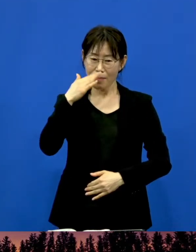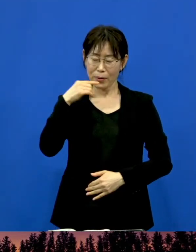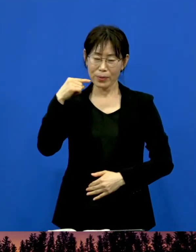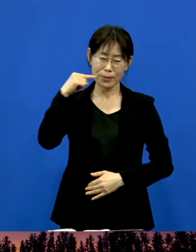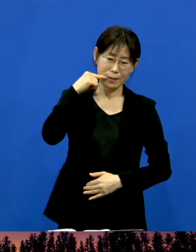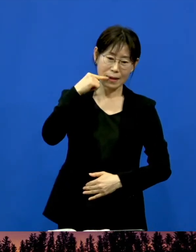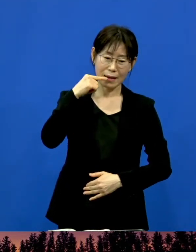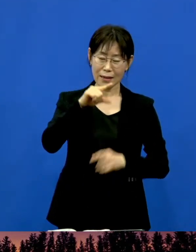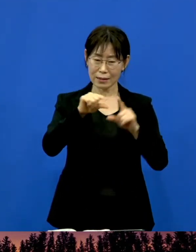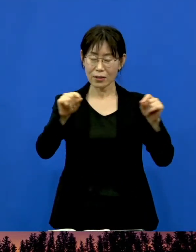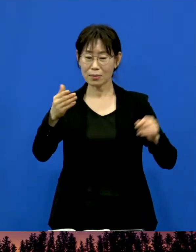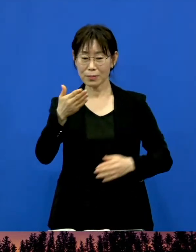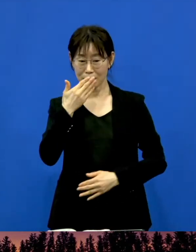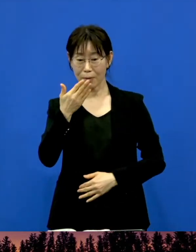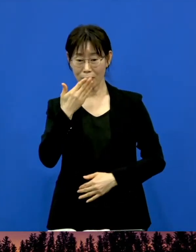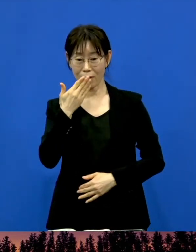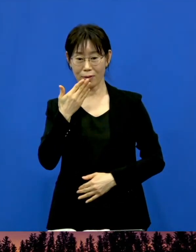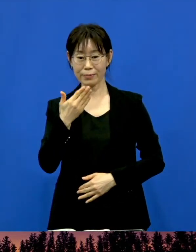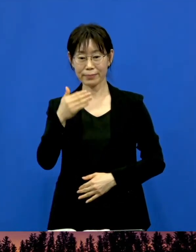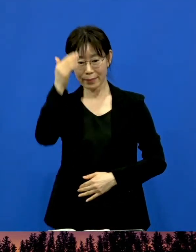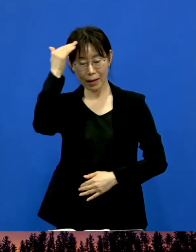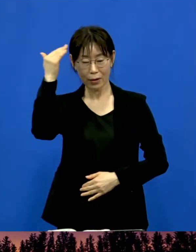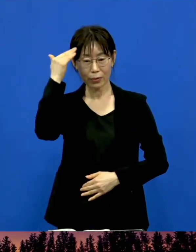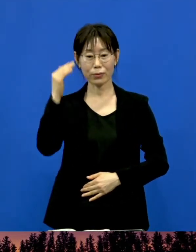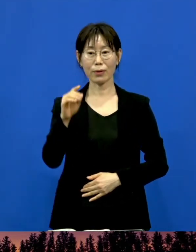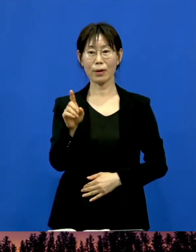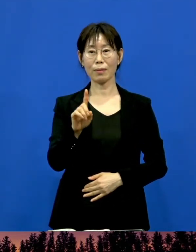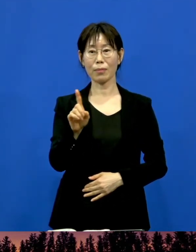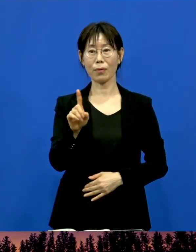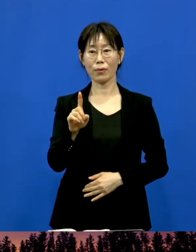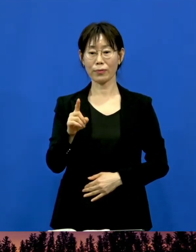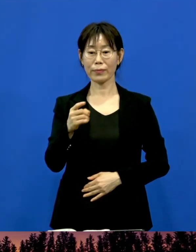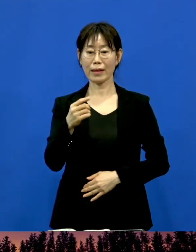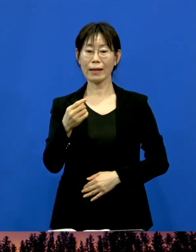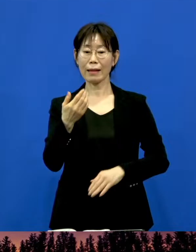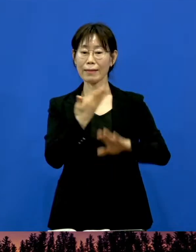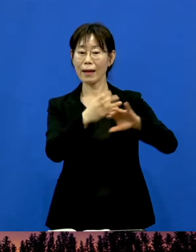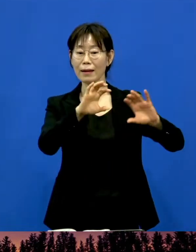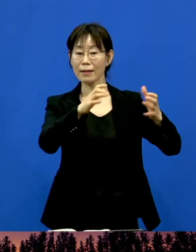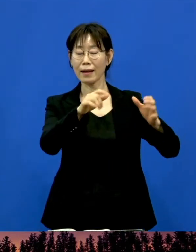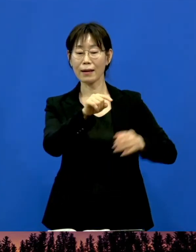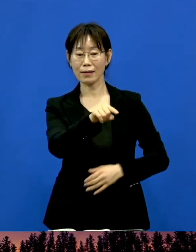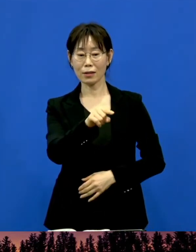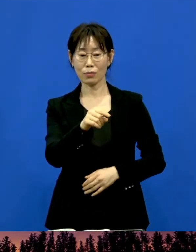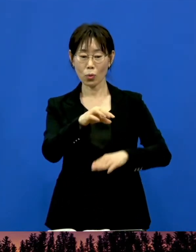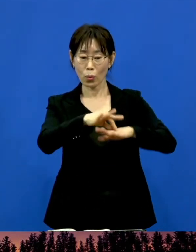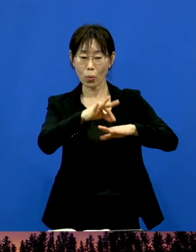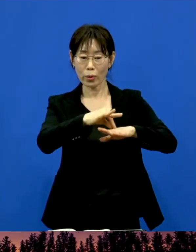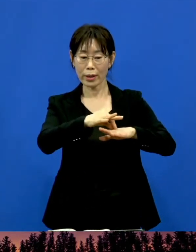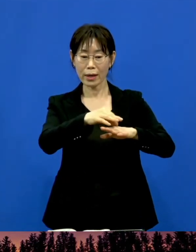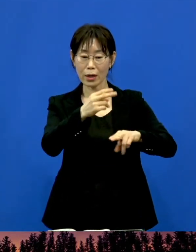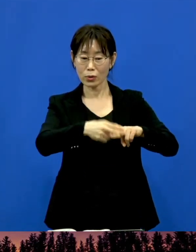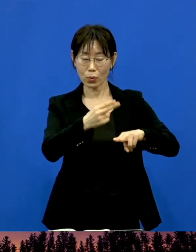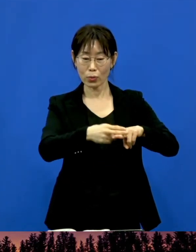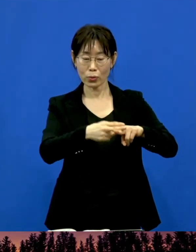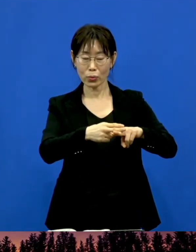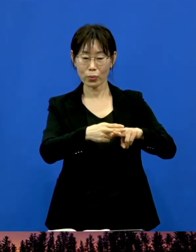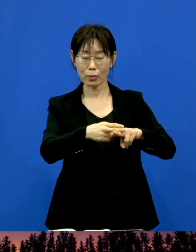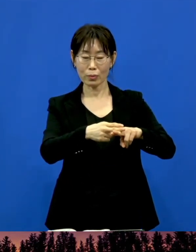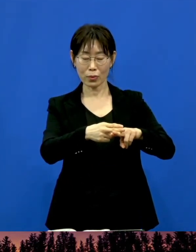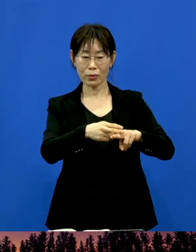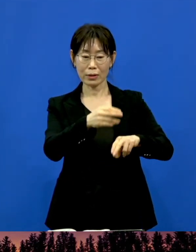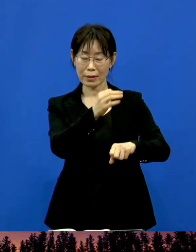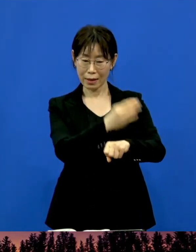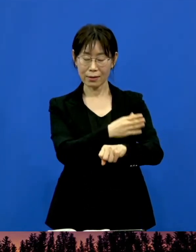여러분, 외국에서는 고기를 보면요, 그냥 바베큐인데요, 심플해요. 제가 호주에 있을 때 보면 심플해요. 그냥 고기예요. 그냥 맨고기.